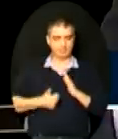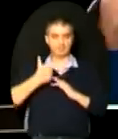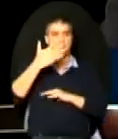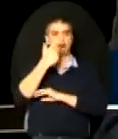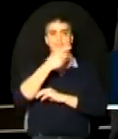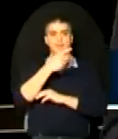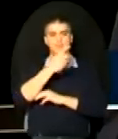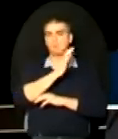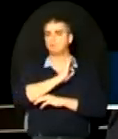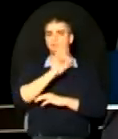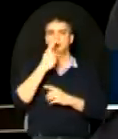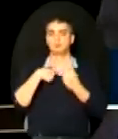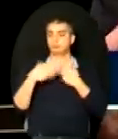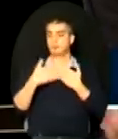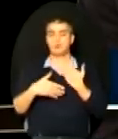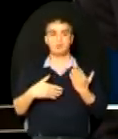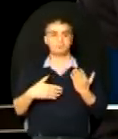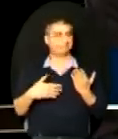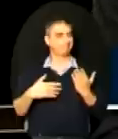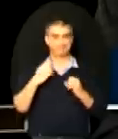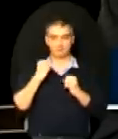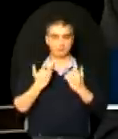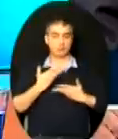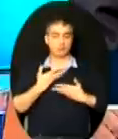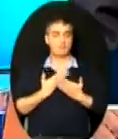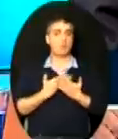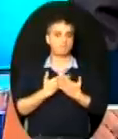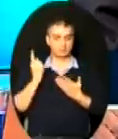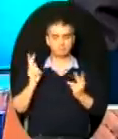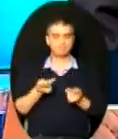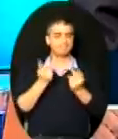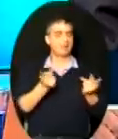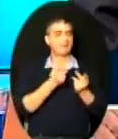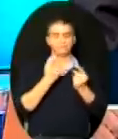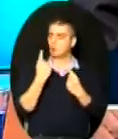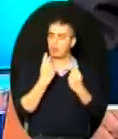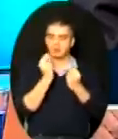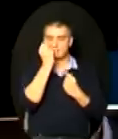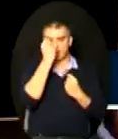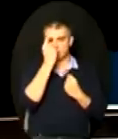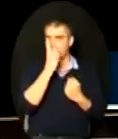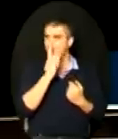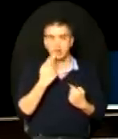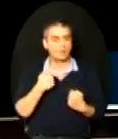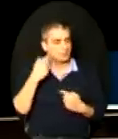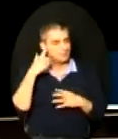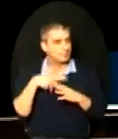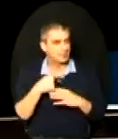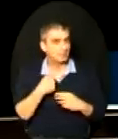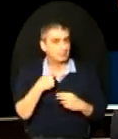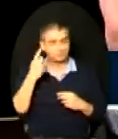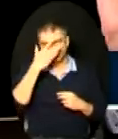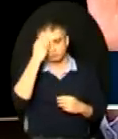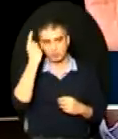המדינה הזאת מצוין בשנים האחרונות. קשה לאנשים לקבל את העובדה הזו, אז הם מחפשים כל דבר קטן. אבל מה אותי מטריד? אותי מטריד